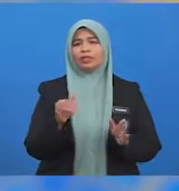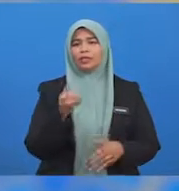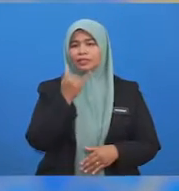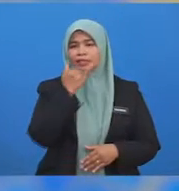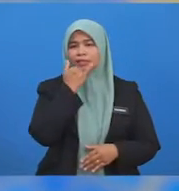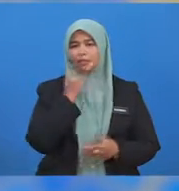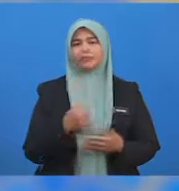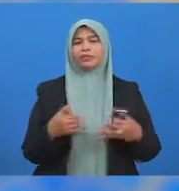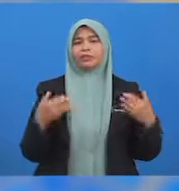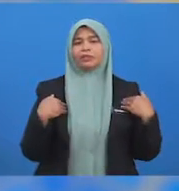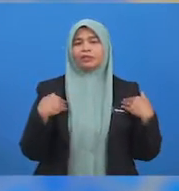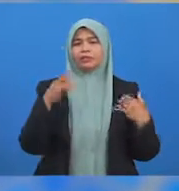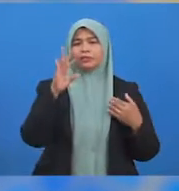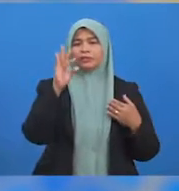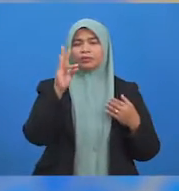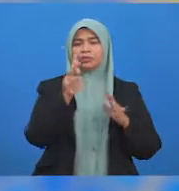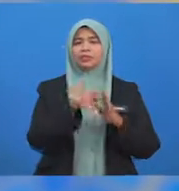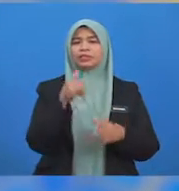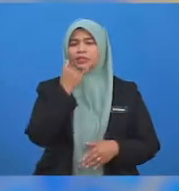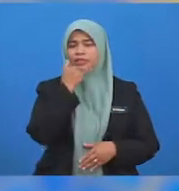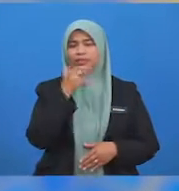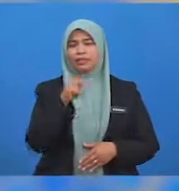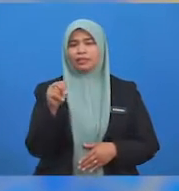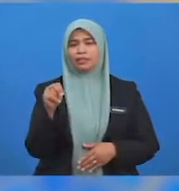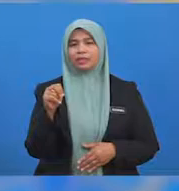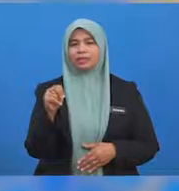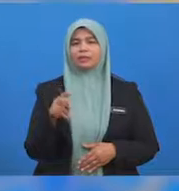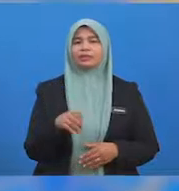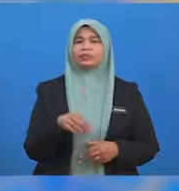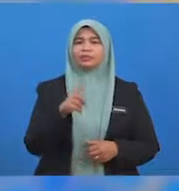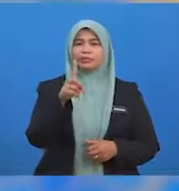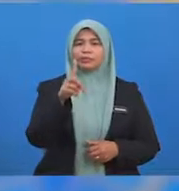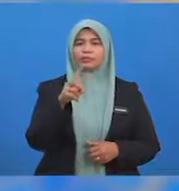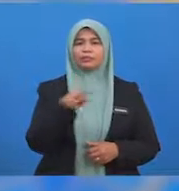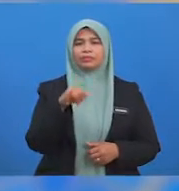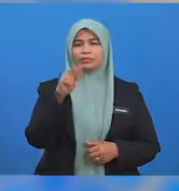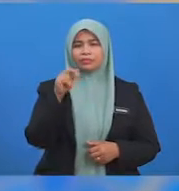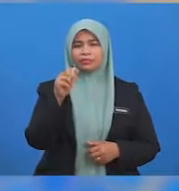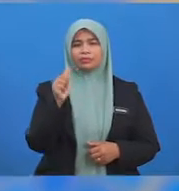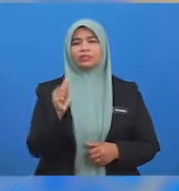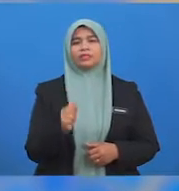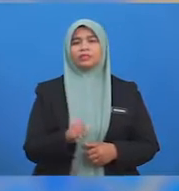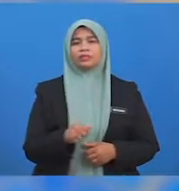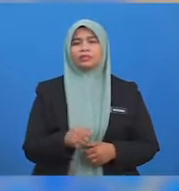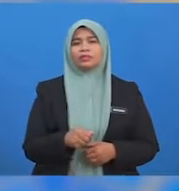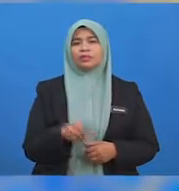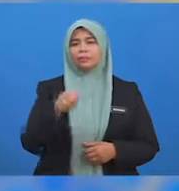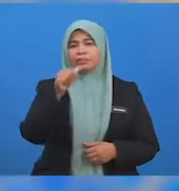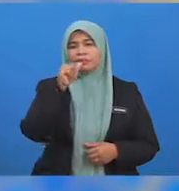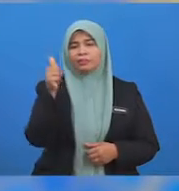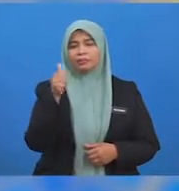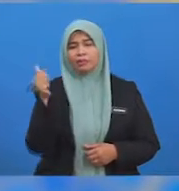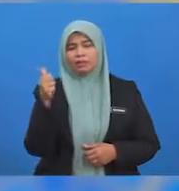Ada 7 kesalahan jenayah hudud, iaitu zina, qadhaf, minum